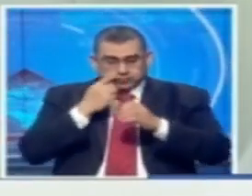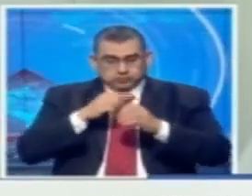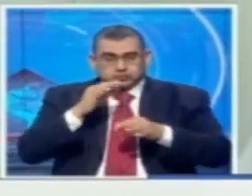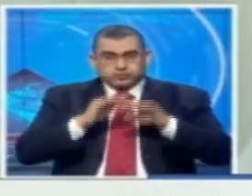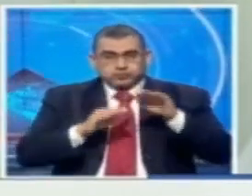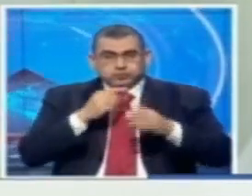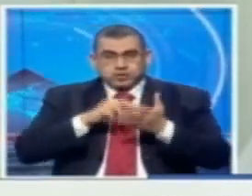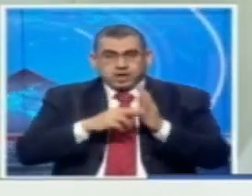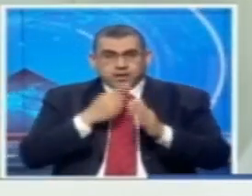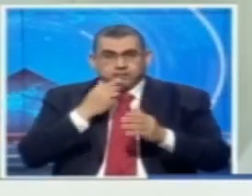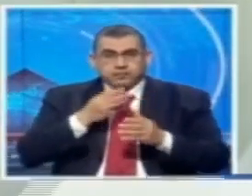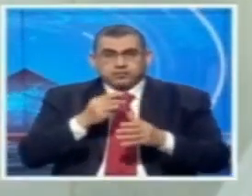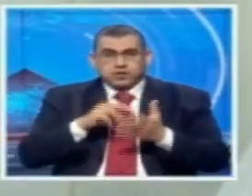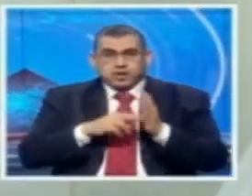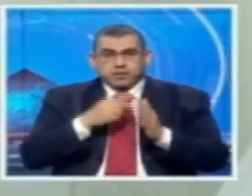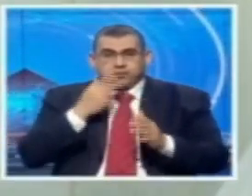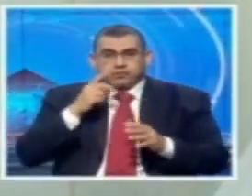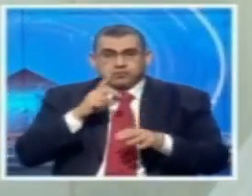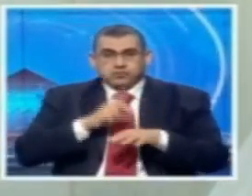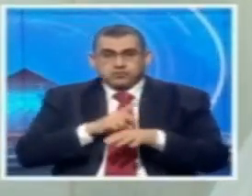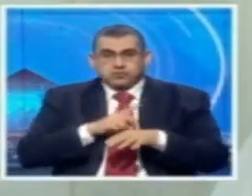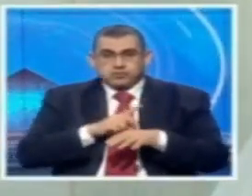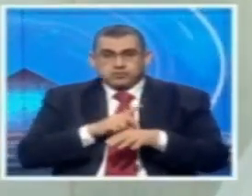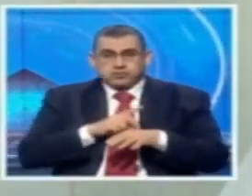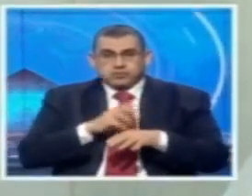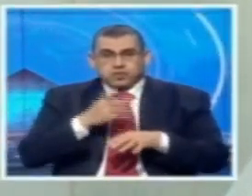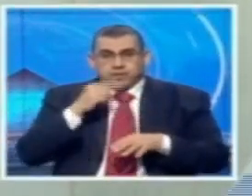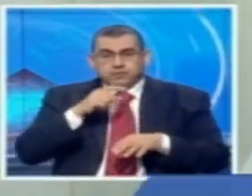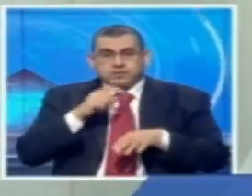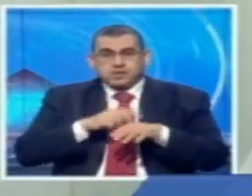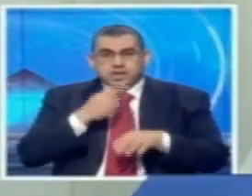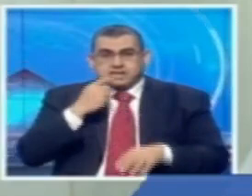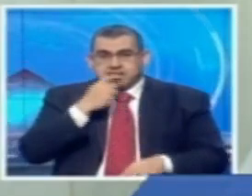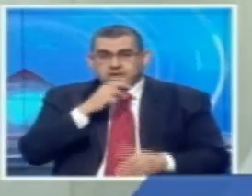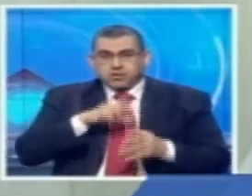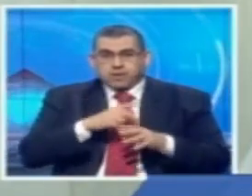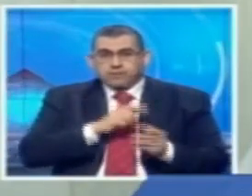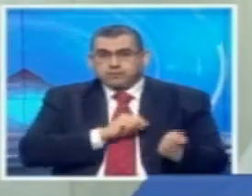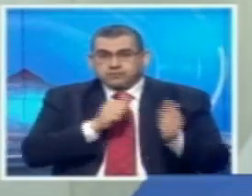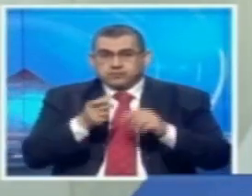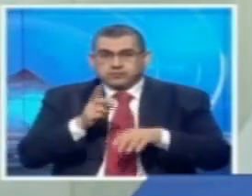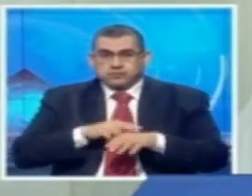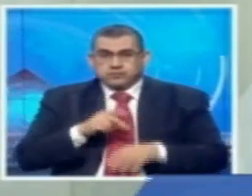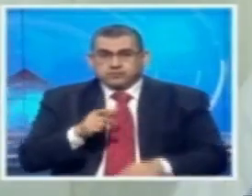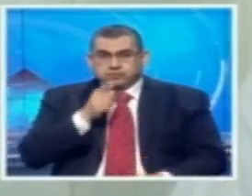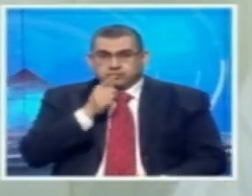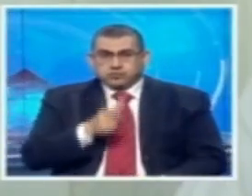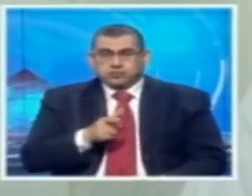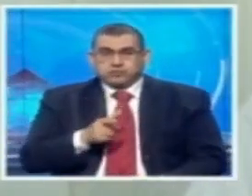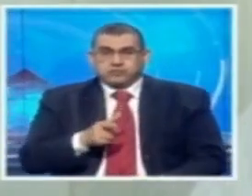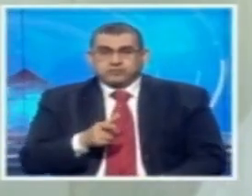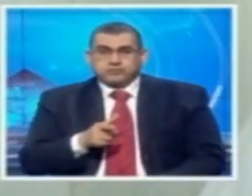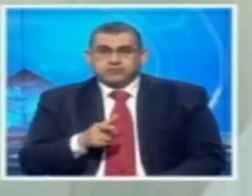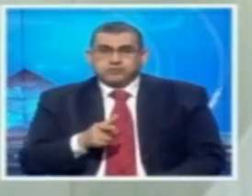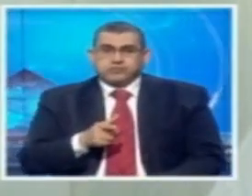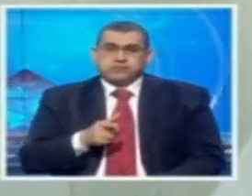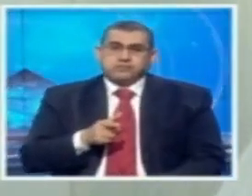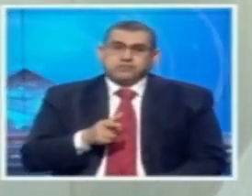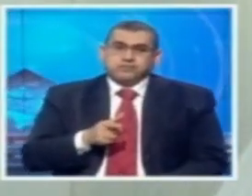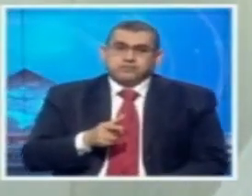وبعد كده عيدت السنان من يخش عليك السنان يشوف النمو اسنانه وبعد كده